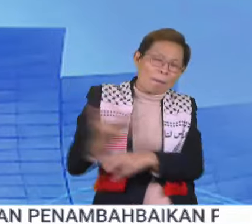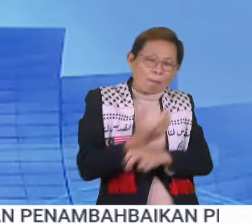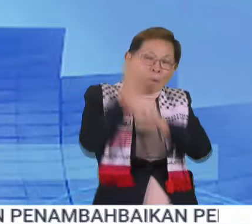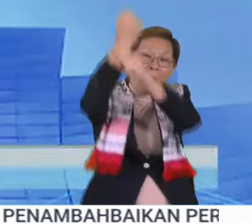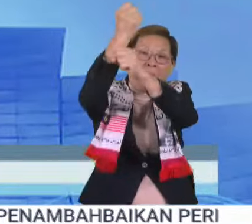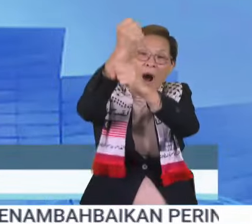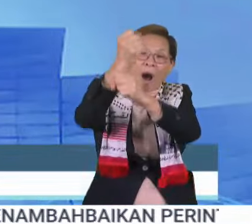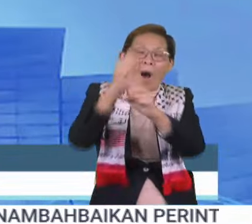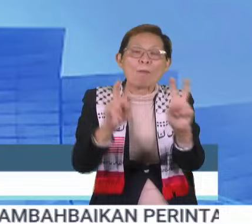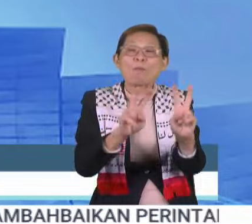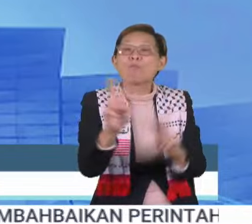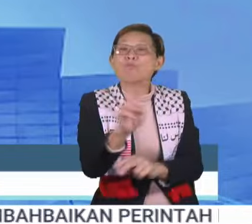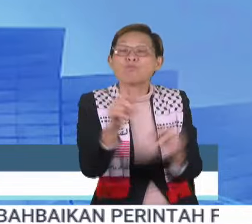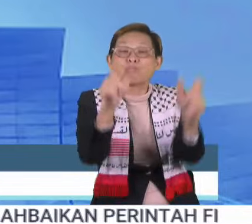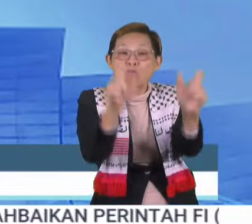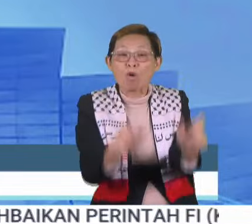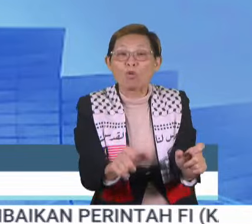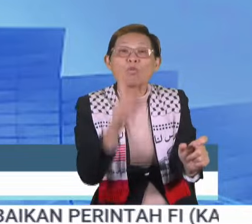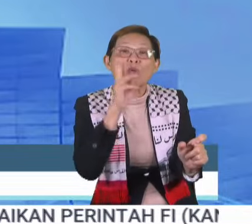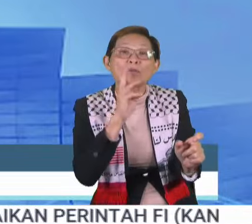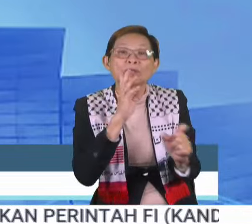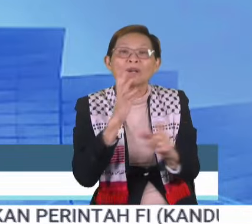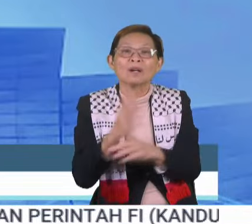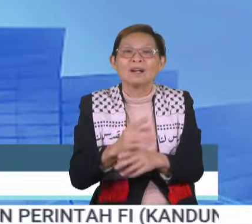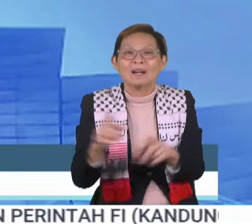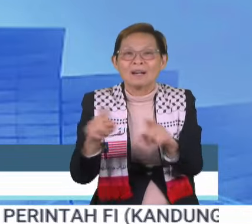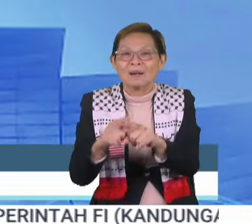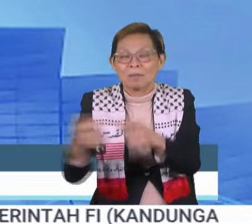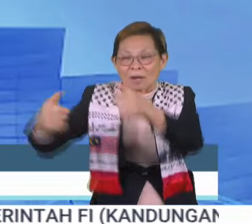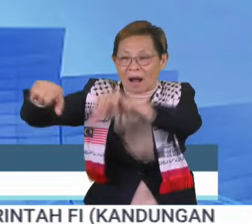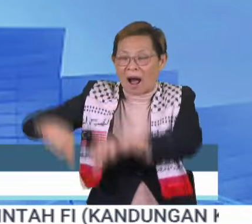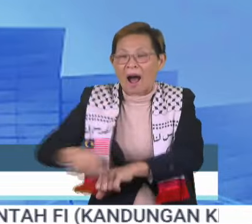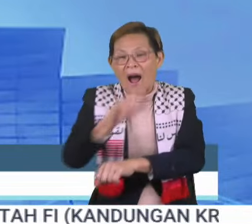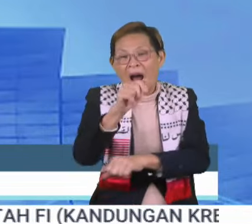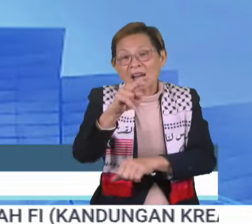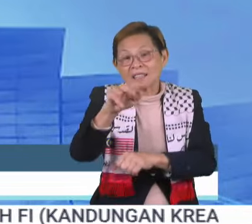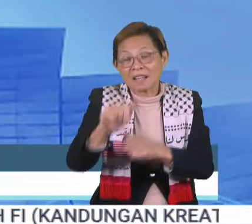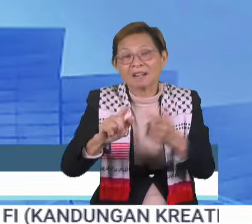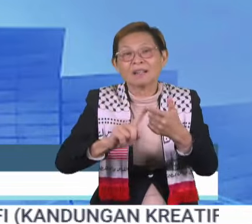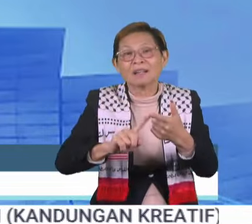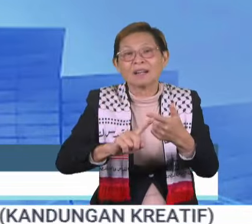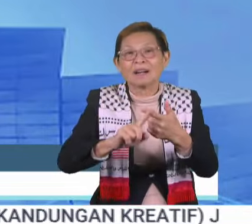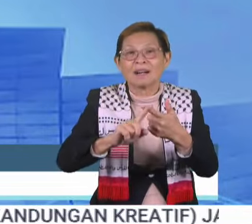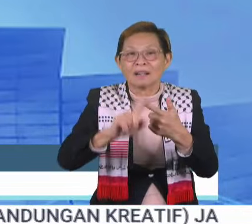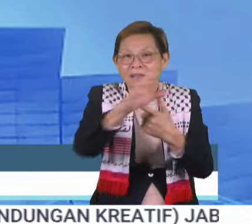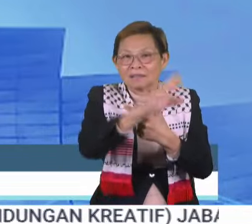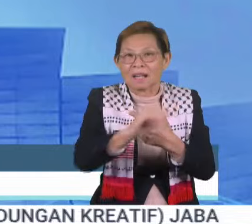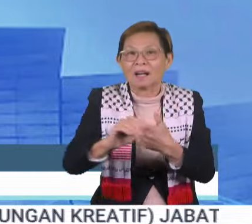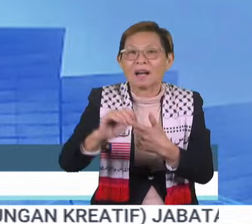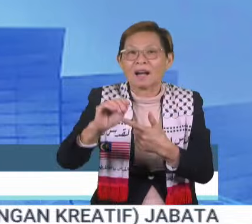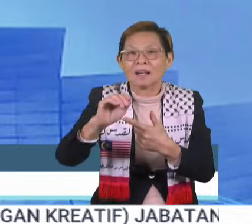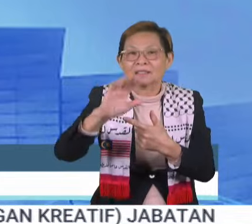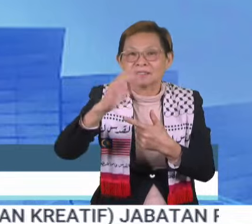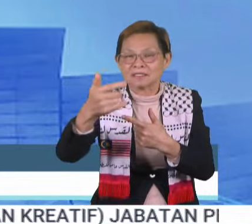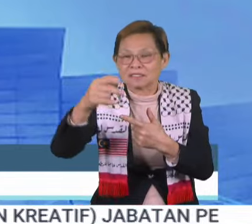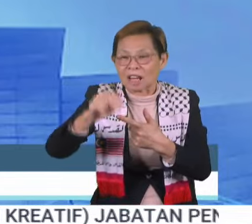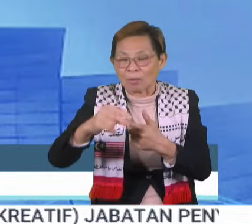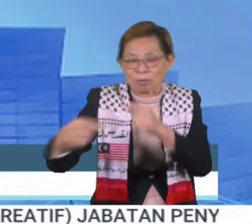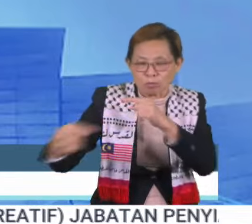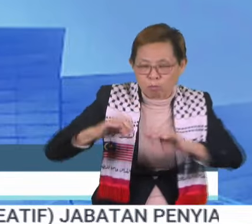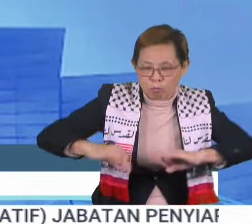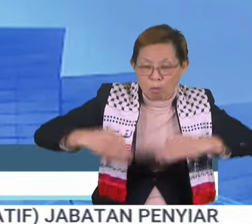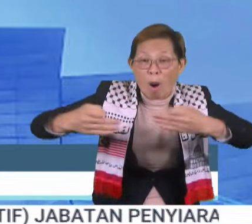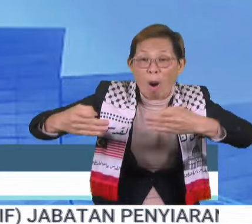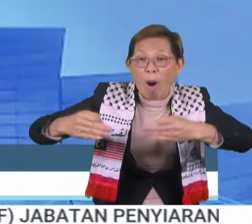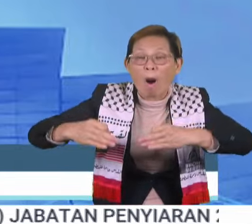bergu wanita. Mereka tampil menewaskan pasangan senegara Nur Aina Amani Ampandi dan Chan Yiwen pada aksi final